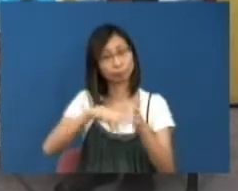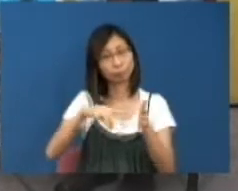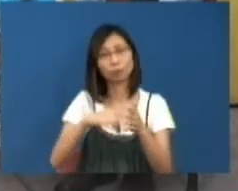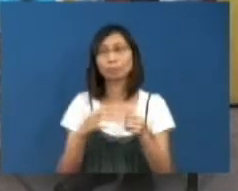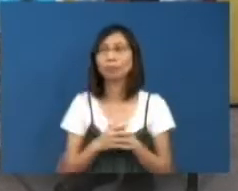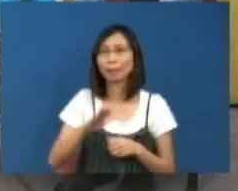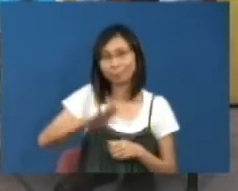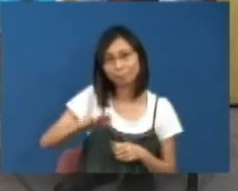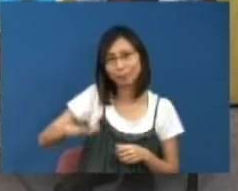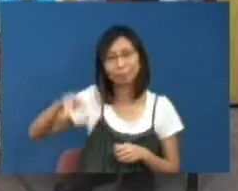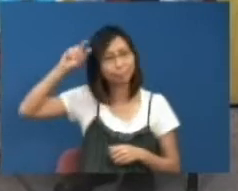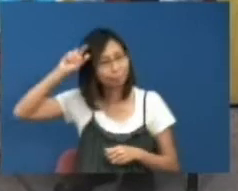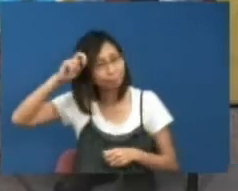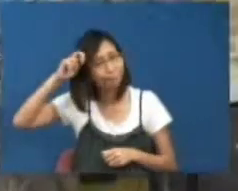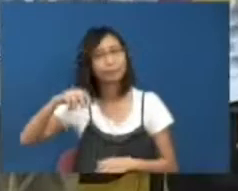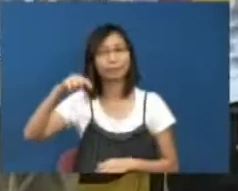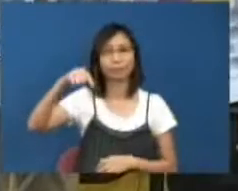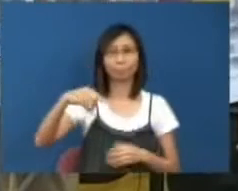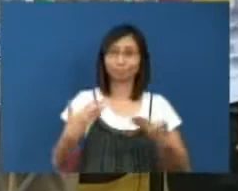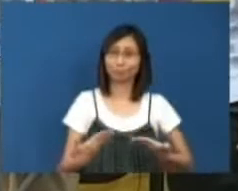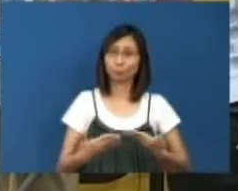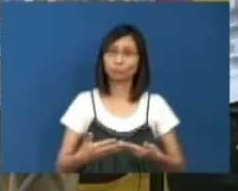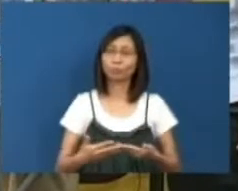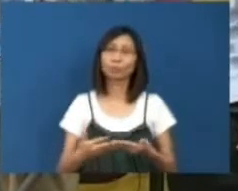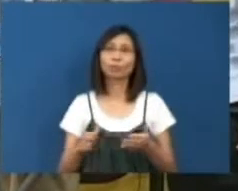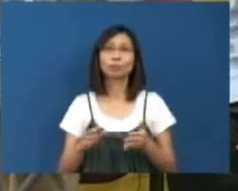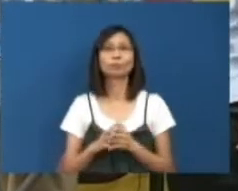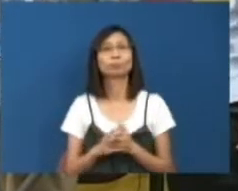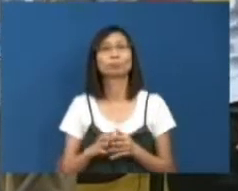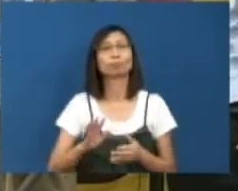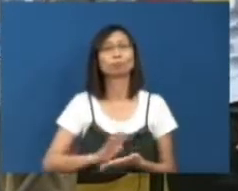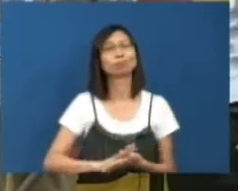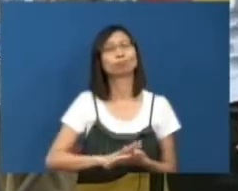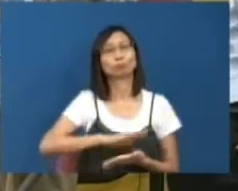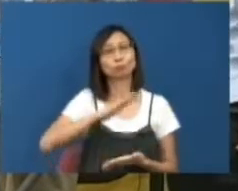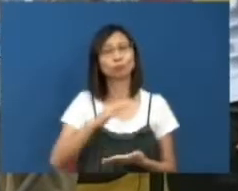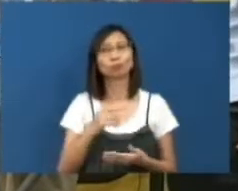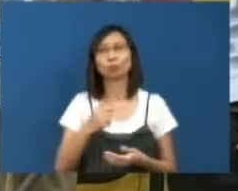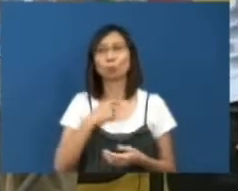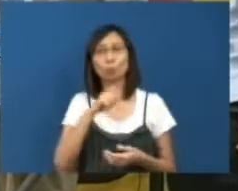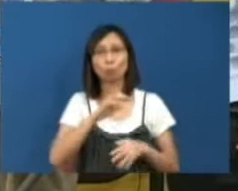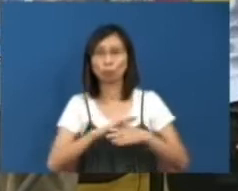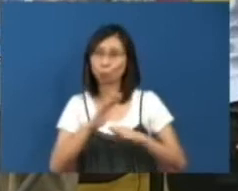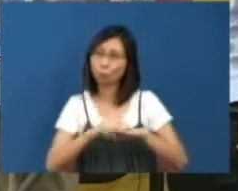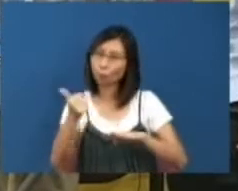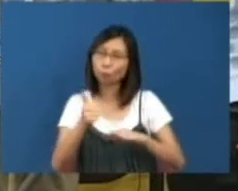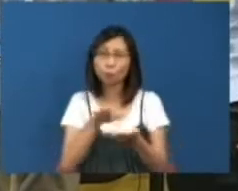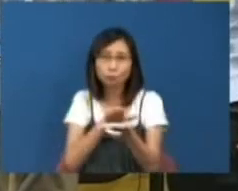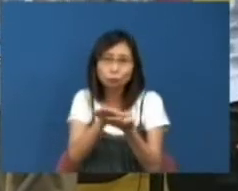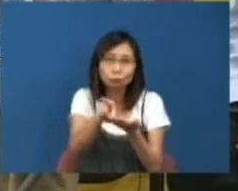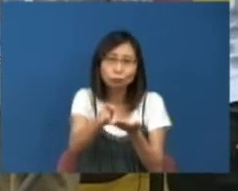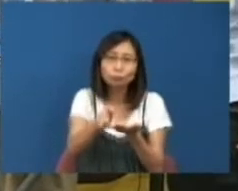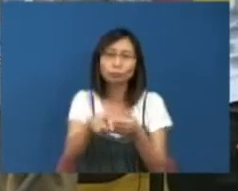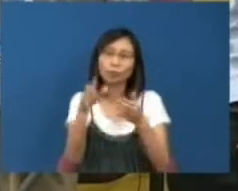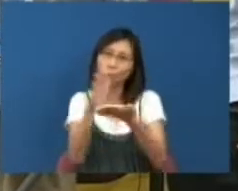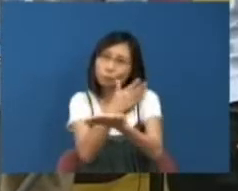可以慢慢再同你研究。 所以呢集係非常之豐富，因為其實呢個真係專題講緊呢一個再生能源咧，亦都真係專家講緊。其實